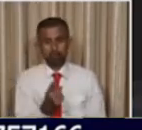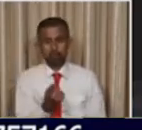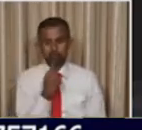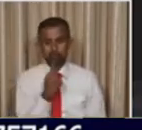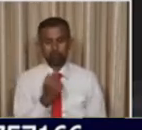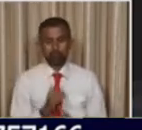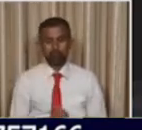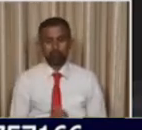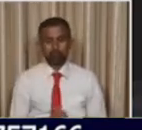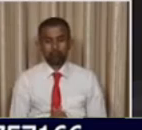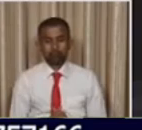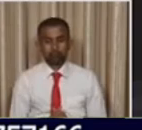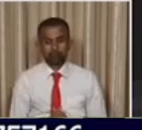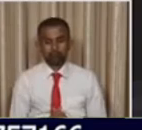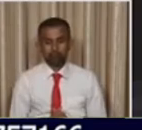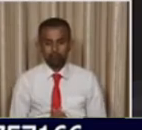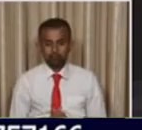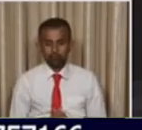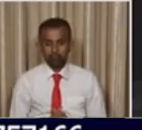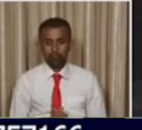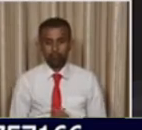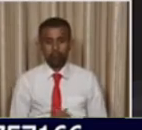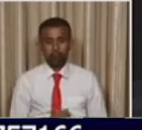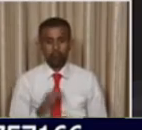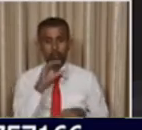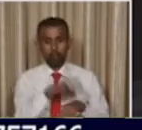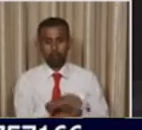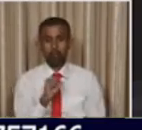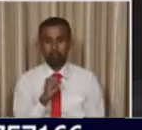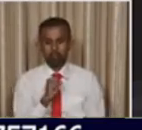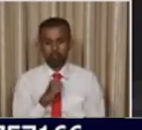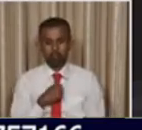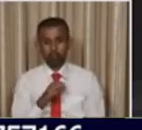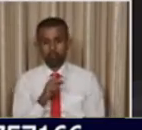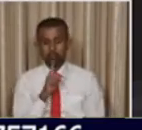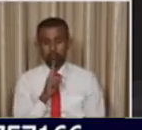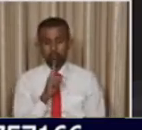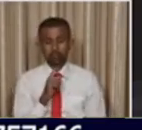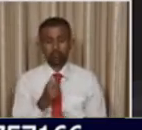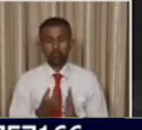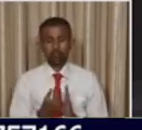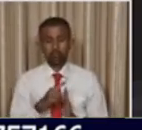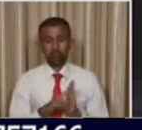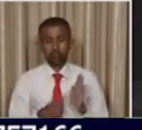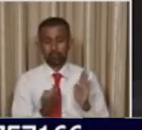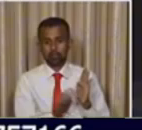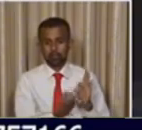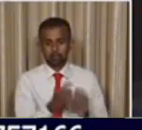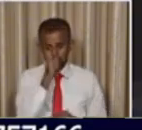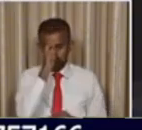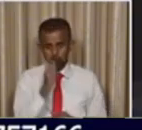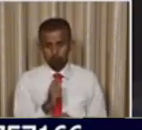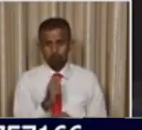நடக்கும் என்பது தொடர்பான பயம் காரணமாக, குறிப்பாக ஜேஆர் ஜெயவர்தனா ஜனாதிபதியாக இருந்த காலப்பகுதியிலே திட்டமிட்ட ரீதியிலே ஆர்கனைஸ் பண்ணப்பட்டு